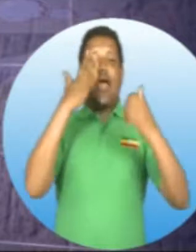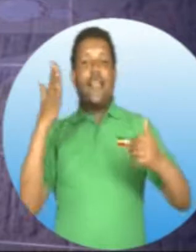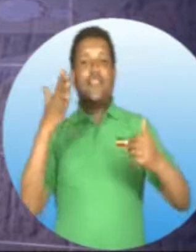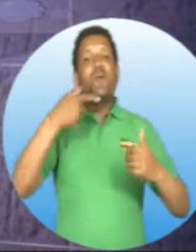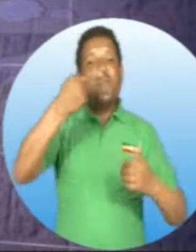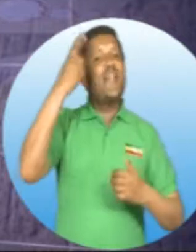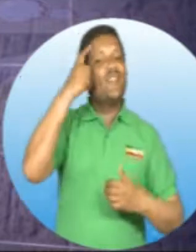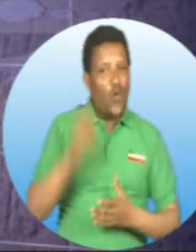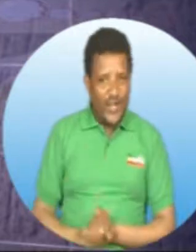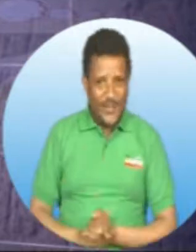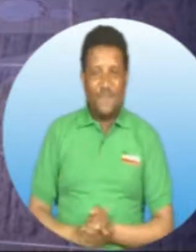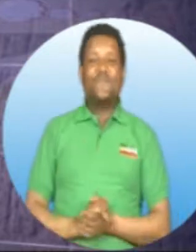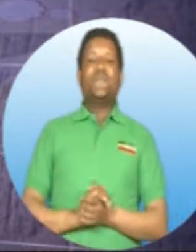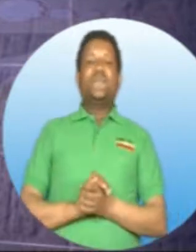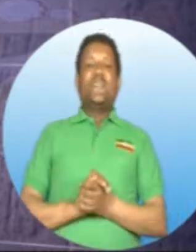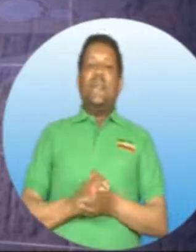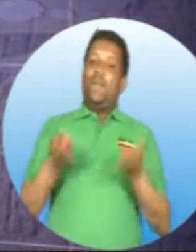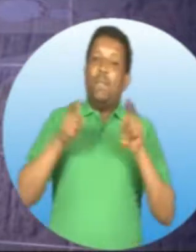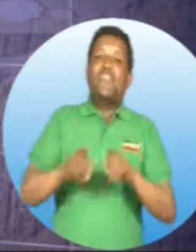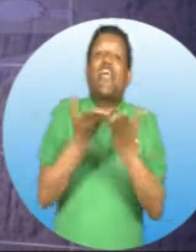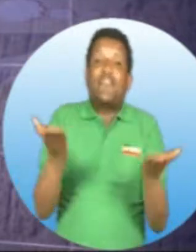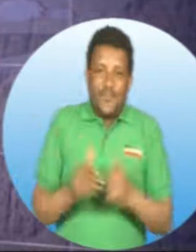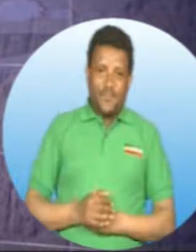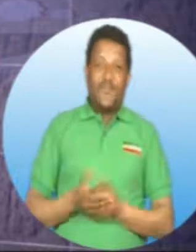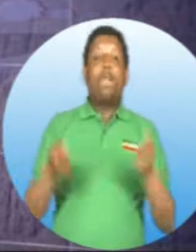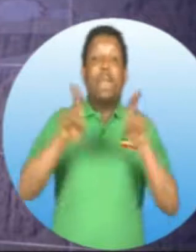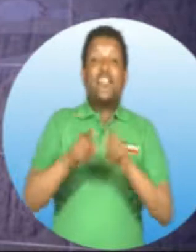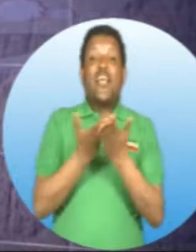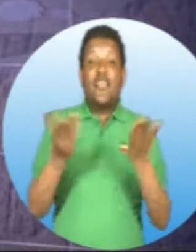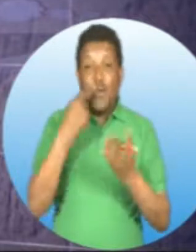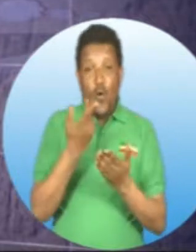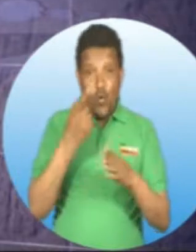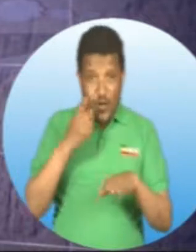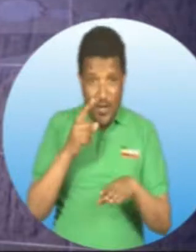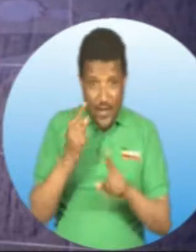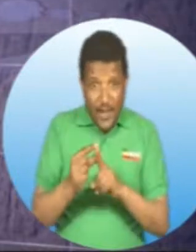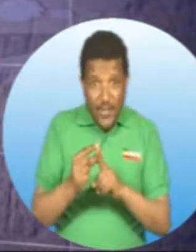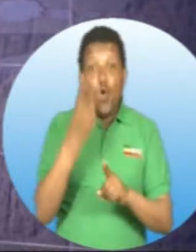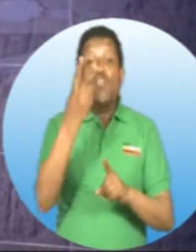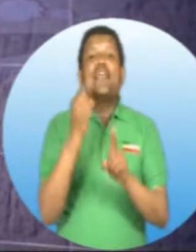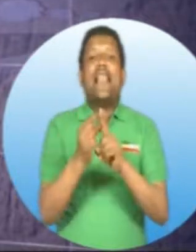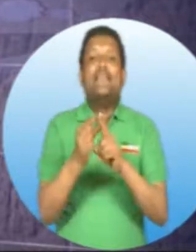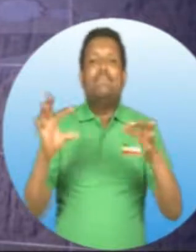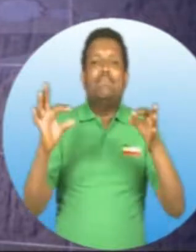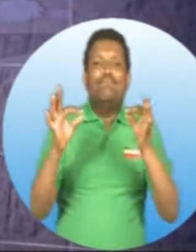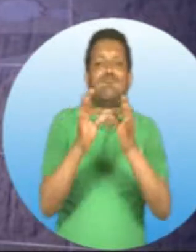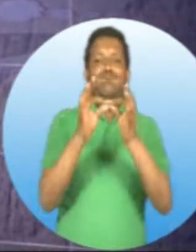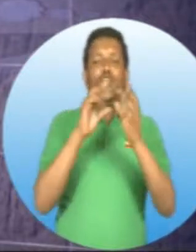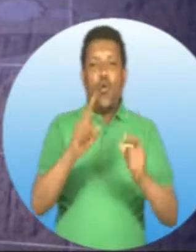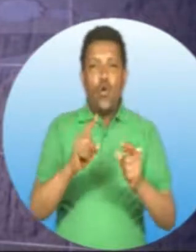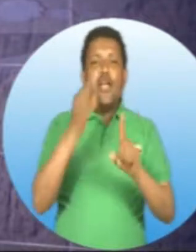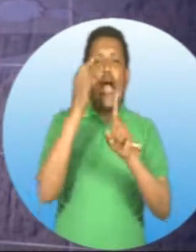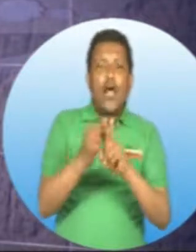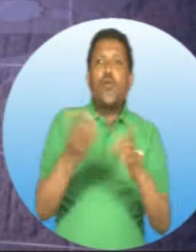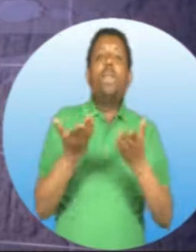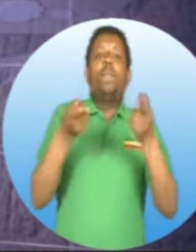አይነት በመባል ይታወቃል። መቼት። መቼት የሚለው ቃል የሁለት ቃል ጥምረት ነው።